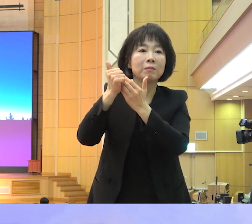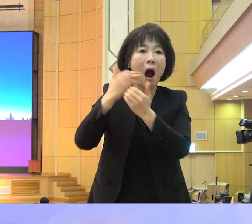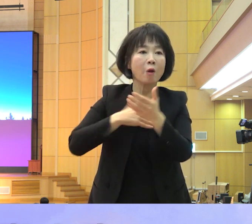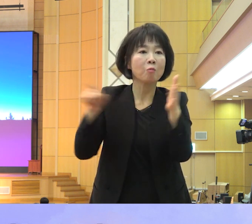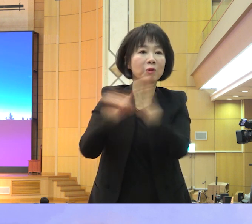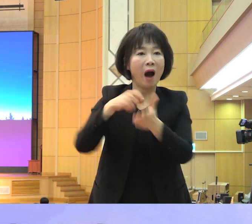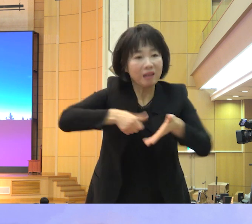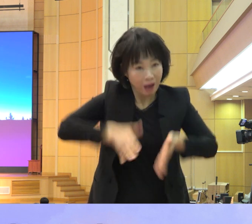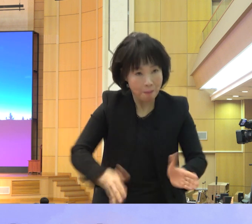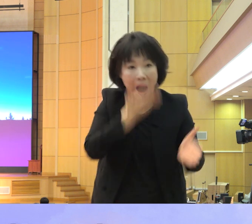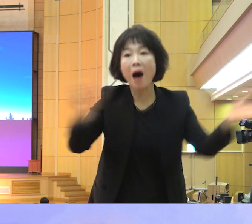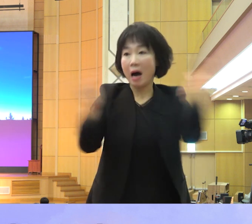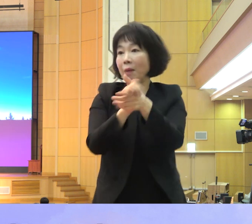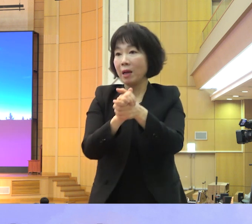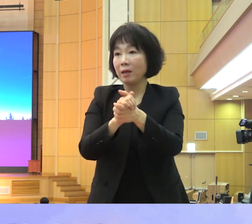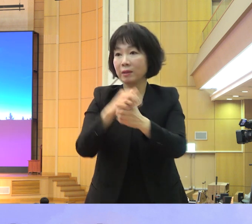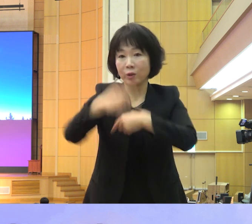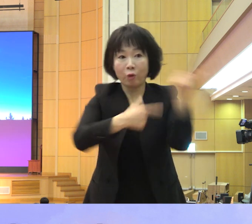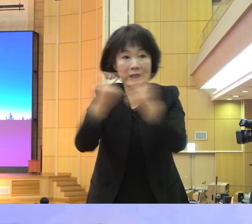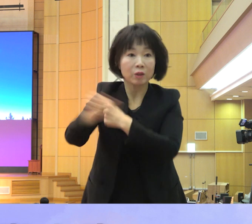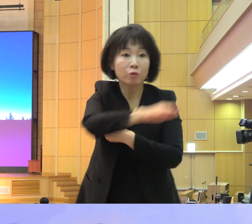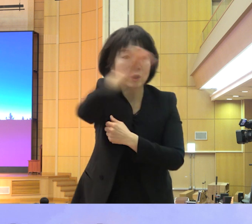우리는 하나님을